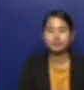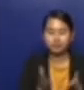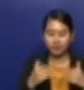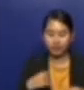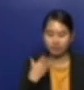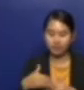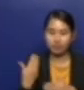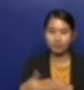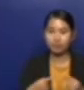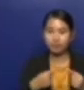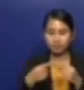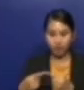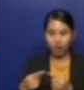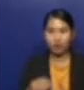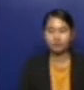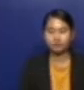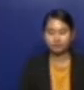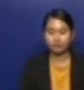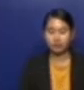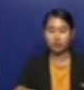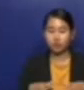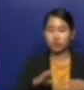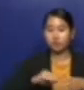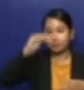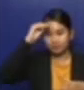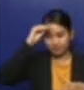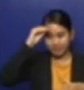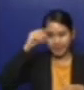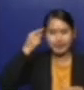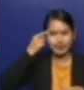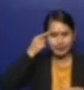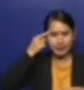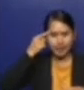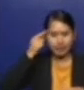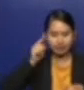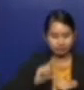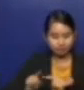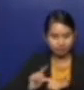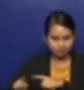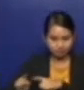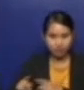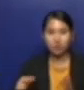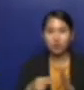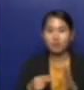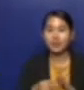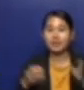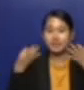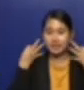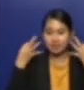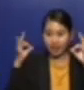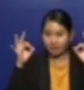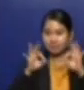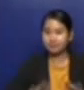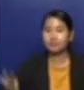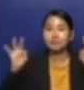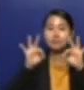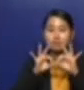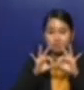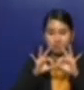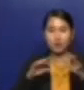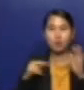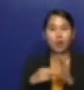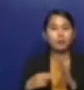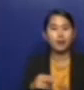ดงความคิดเห็นของนักเรียนนิสิตนักศึกษาและเยาวชนยังเป็นเสรีภาพสำคัญในฐานะกล